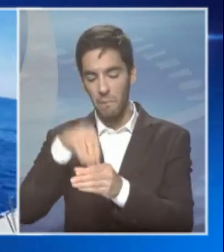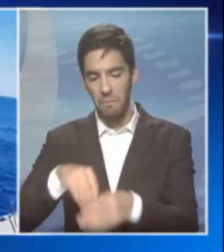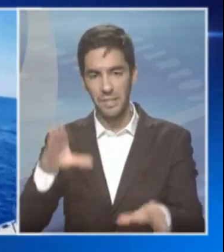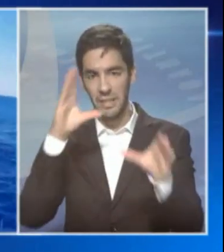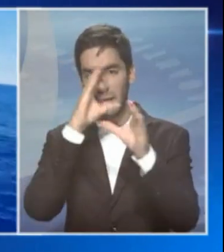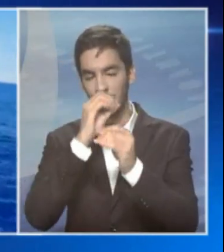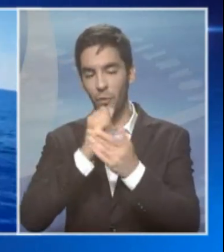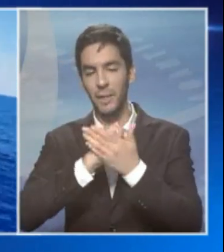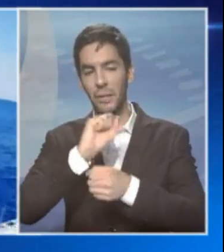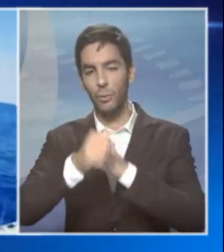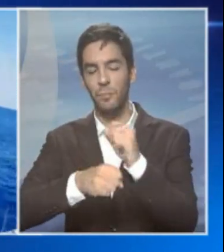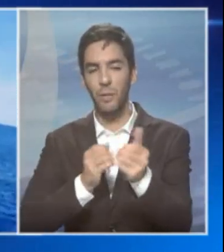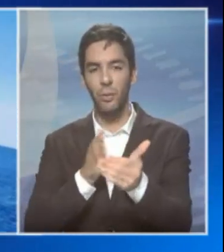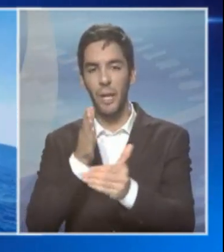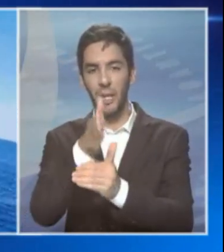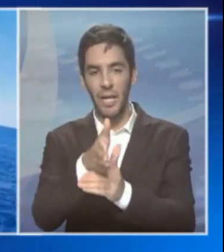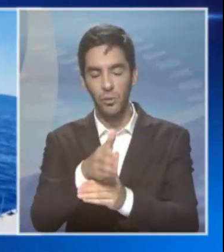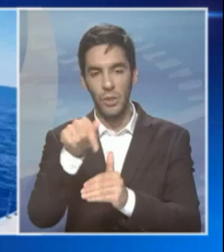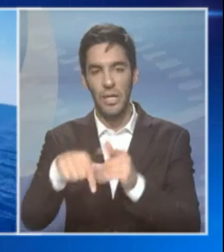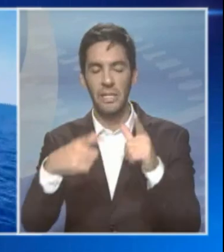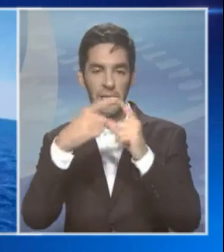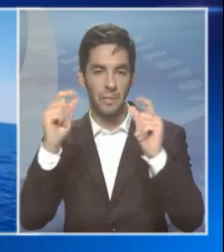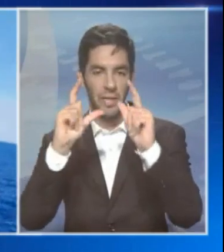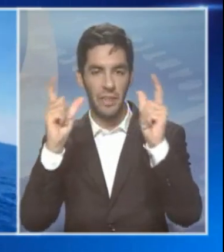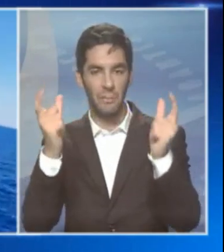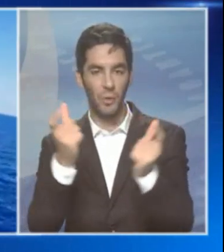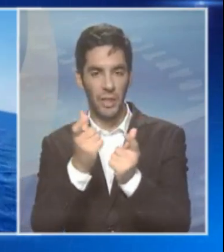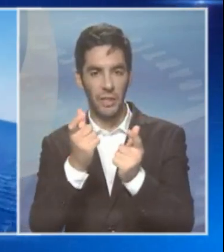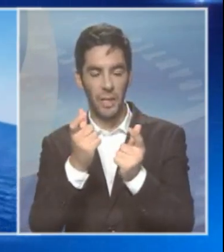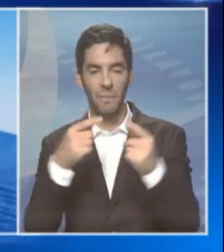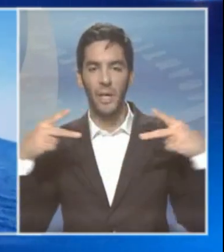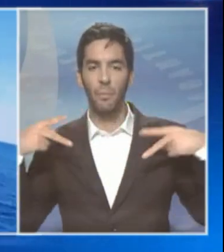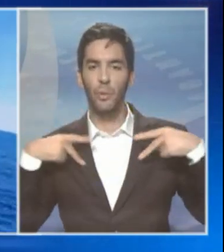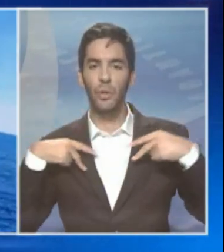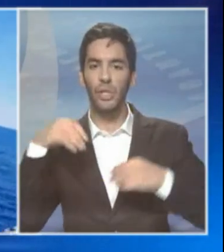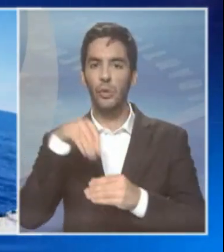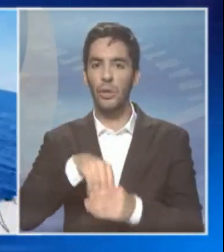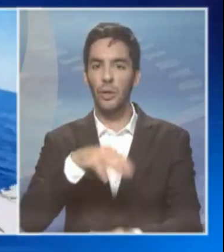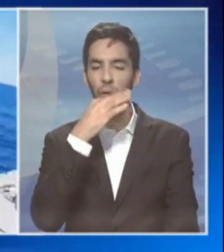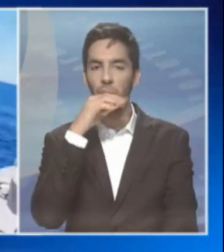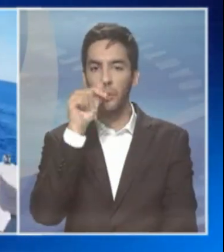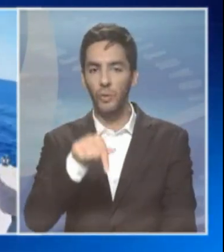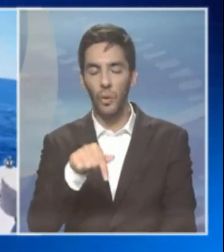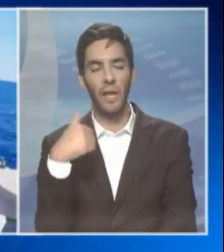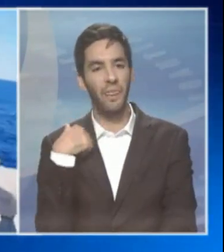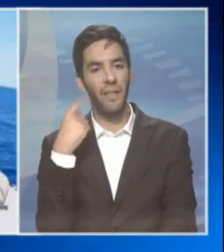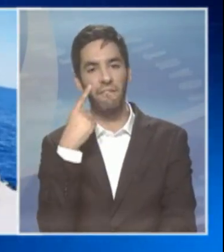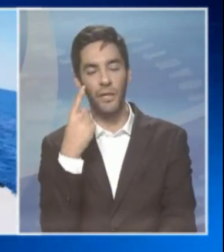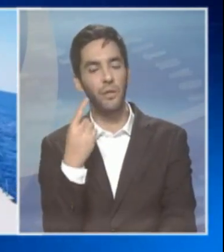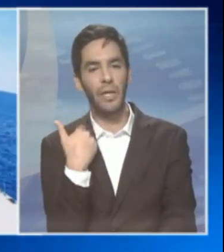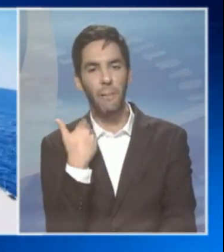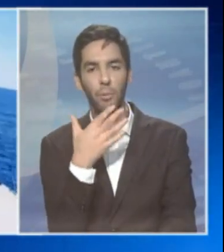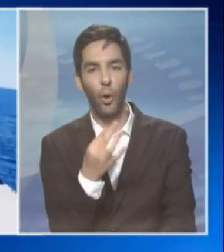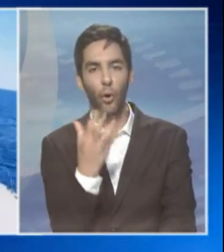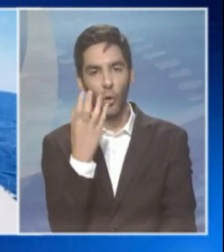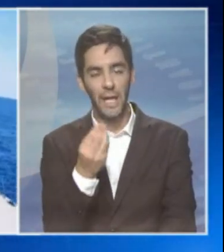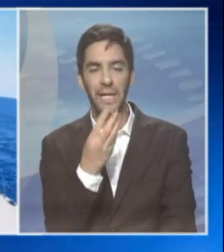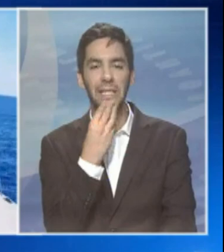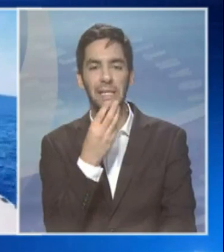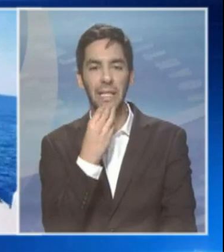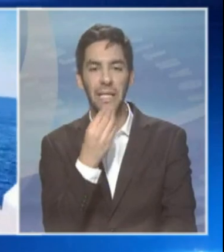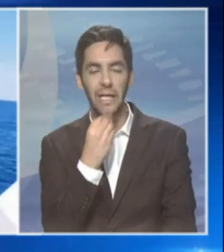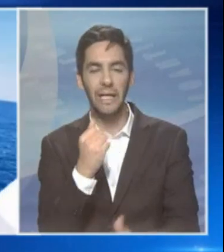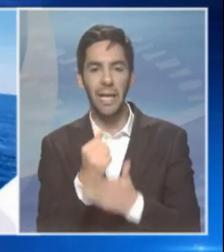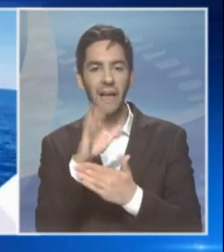αφυκνούνται κυρίως από τη διαχωριστική γραμμή, φθάνουν όλοι από την Τουρκία. Τόνισε επίσης ότι είναι αδικαιολόγητη η αύξηση των μεταναστών από τη Συρία και το